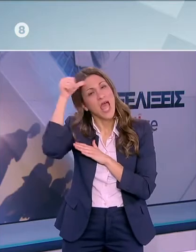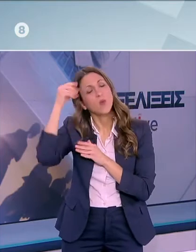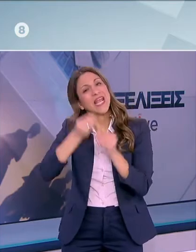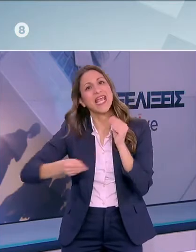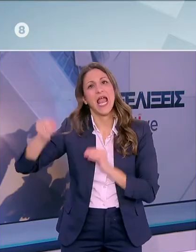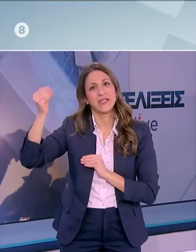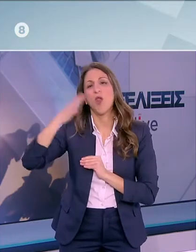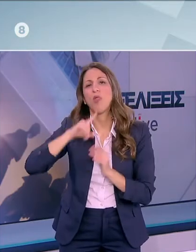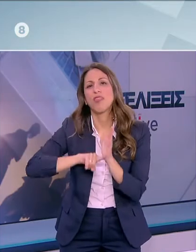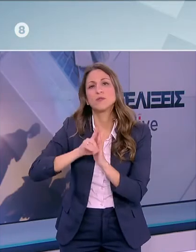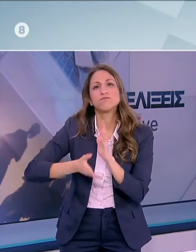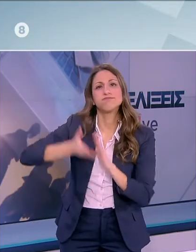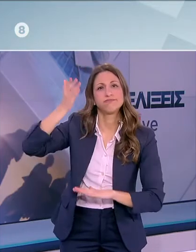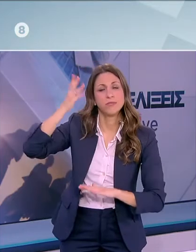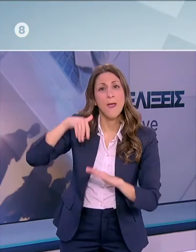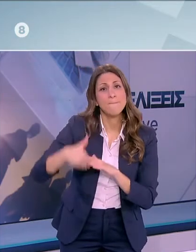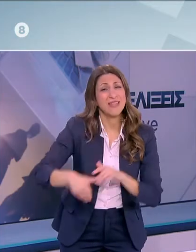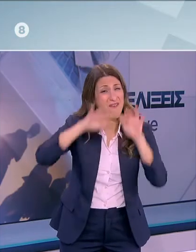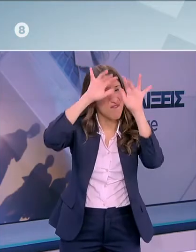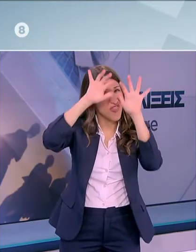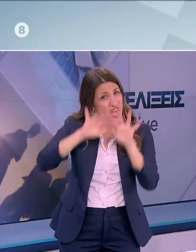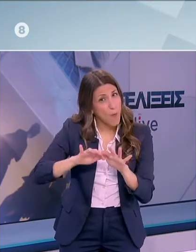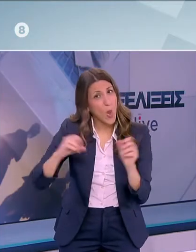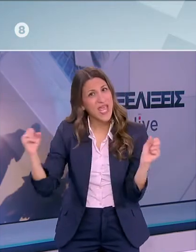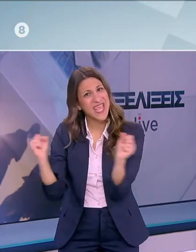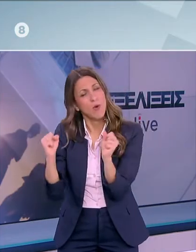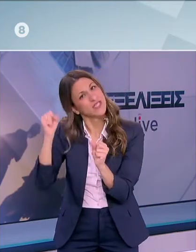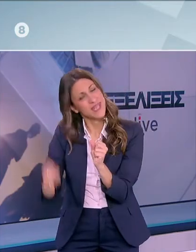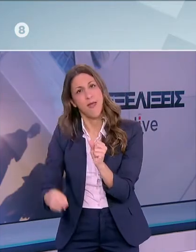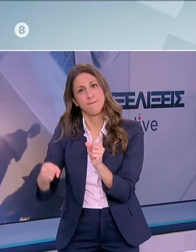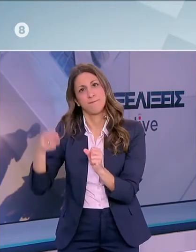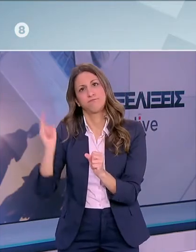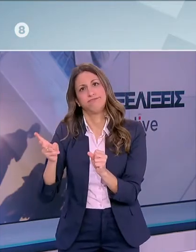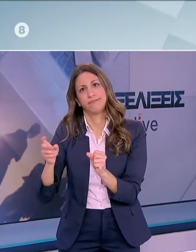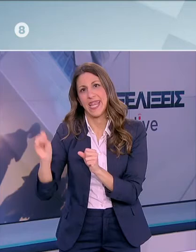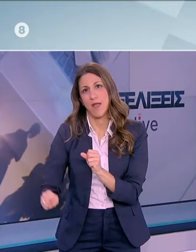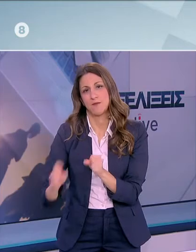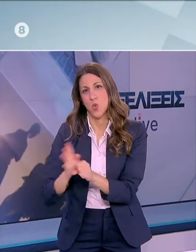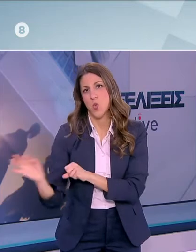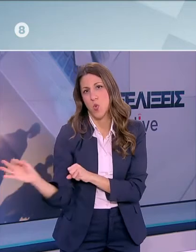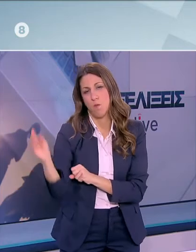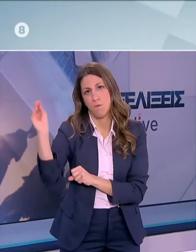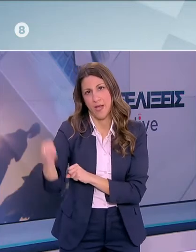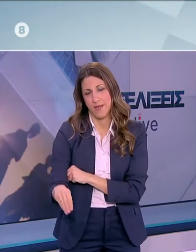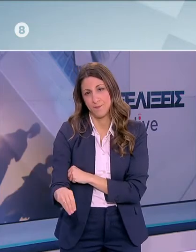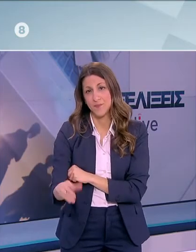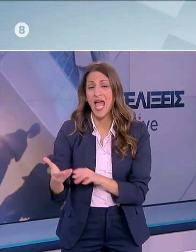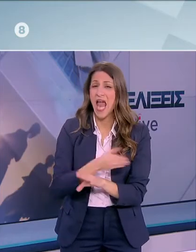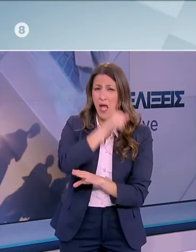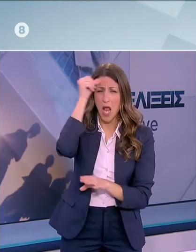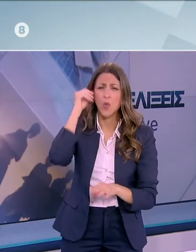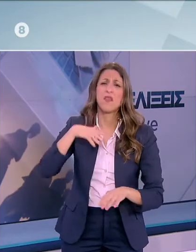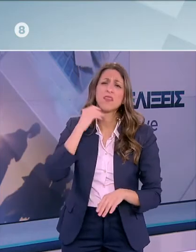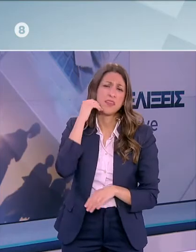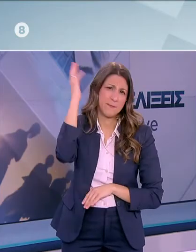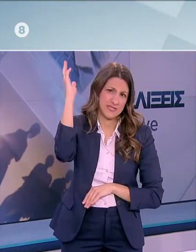καλοκαίρι. Προβλέπουν ότι μπορεί να είναι χειρότερα τα πράγματα το φθινόπωρο χειμώνα και σίγουρα χειρότερα από κάτι αντίστοιχο που θα συμβαίνει το καλοκαίρι. Μην ξεχνάτε όμως ότι